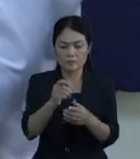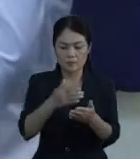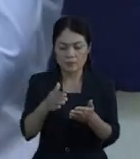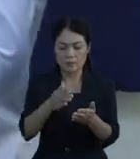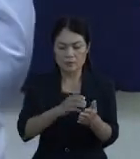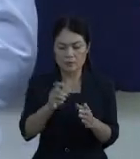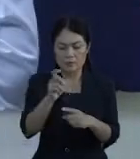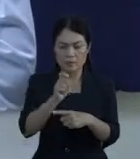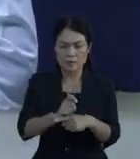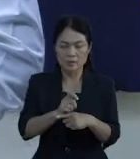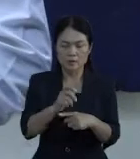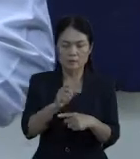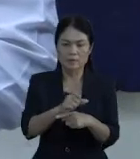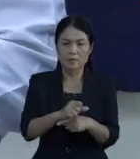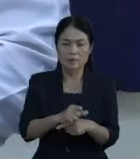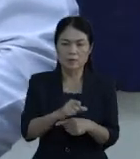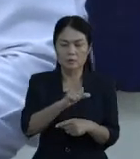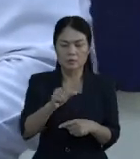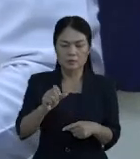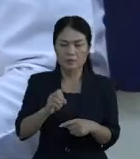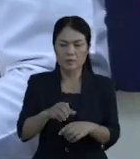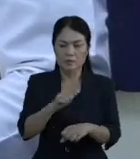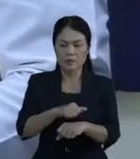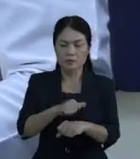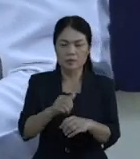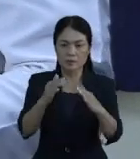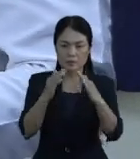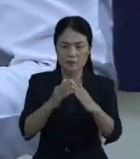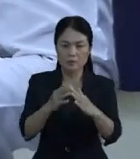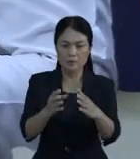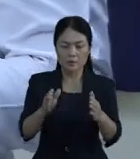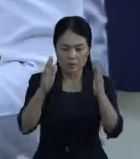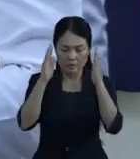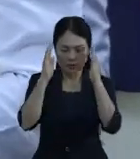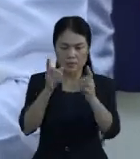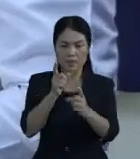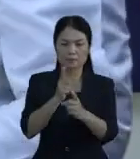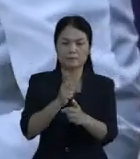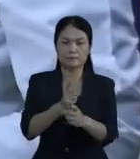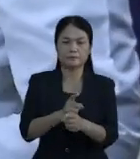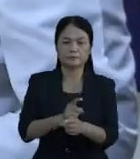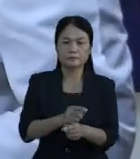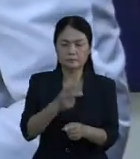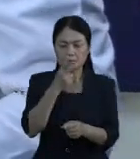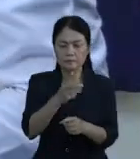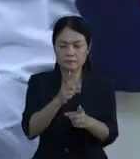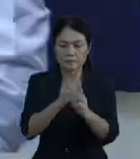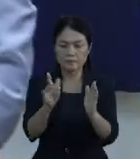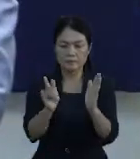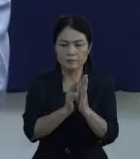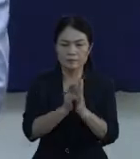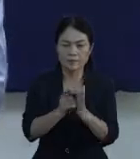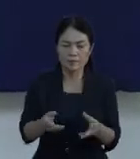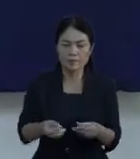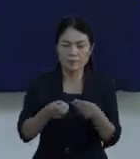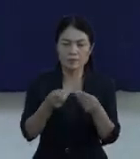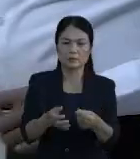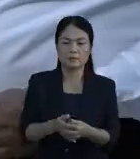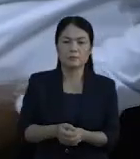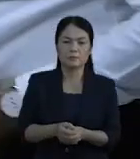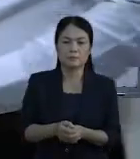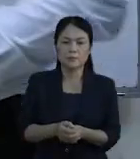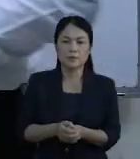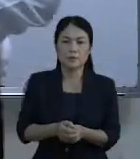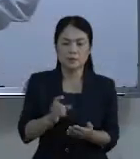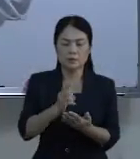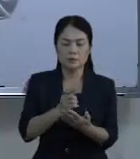sàn con vô cái cao bỏ được rú thì thưa họ giờ chặt tục đạo tầm tới nó con ná hai mươi tờ tam bằng nhạc đây là cụ đạo anh ấy và